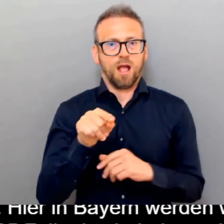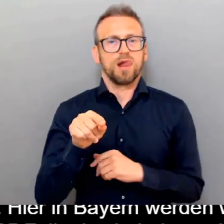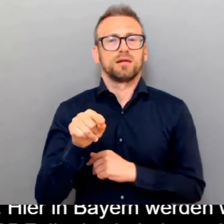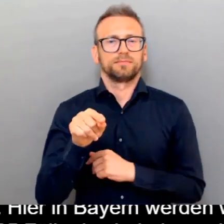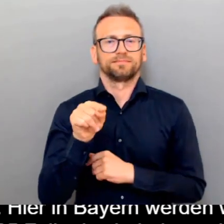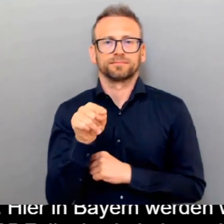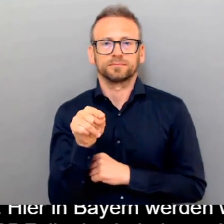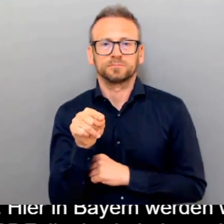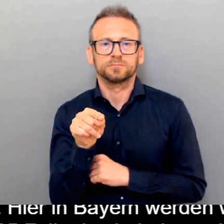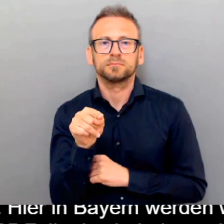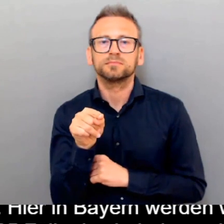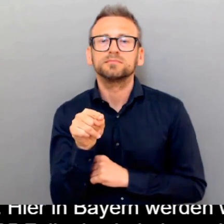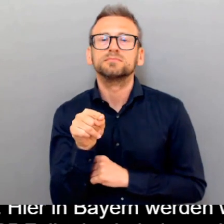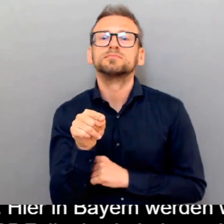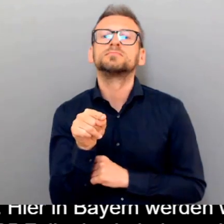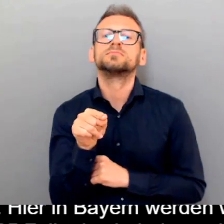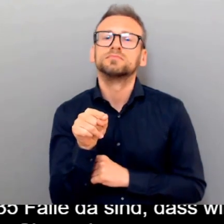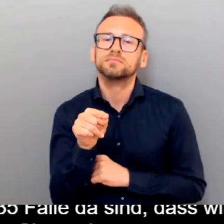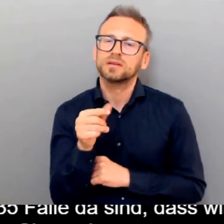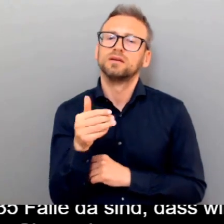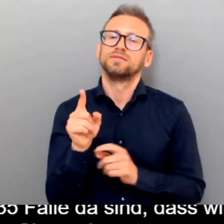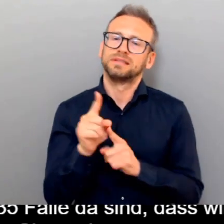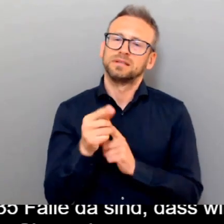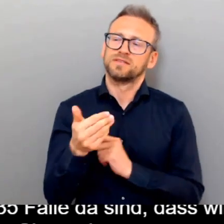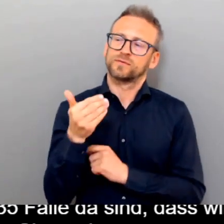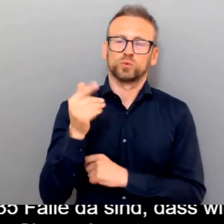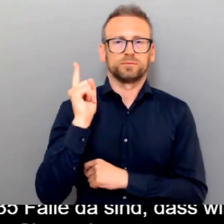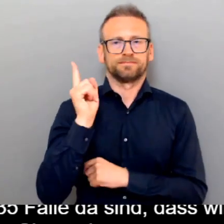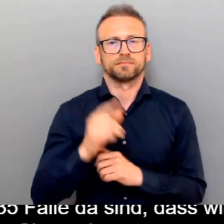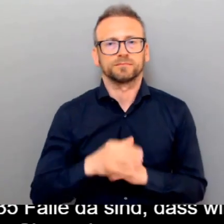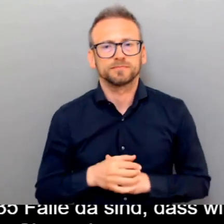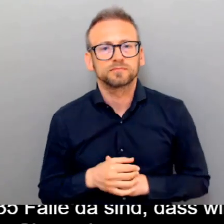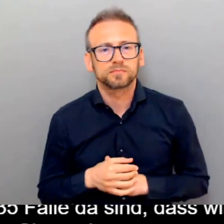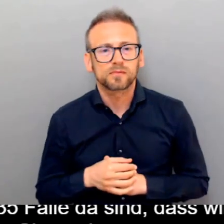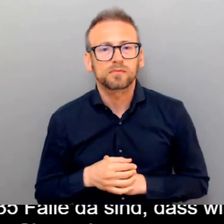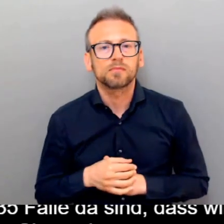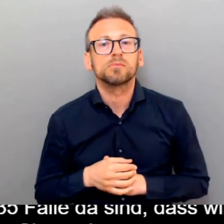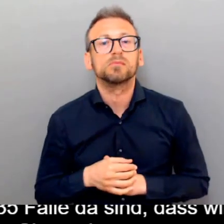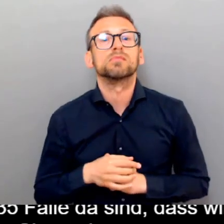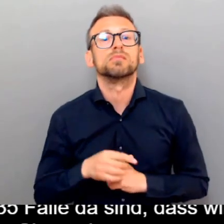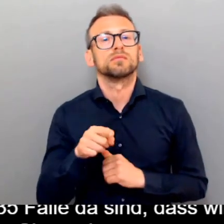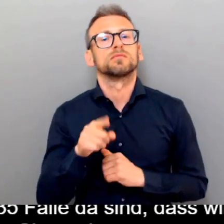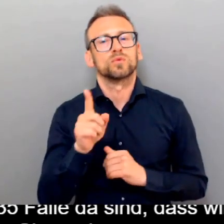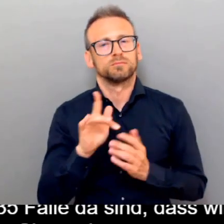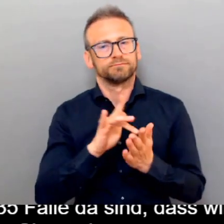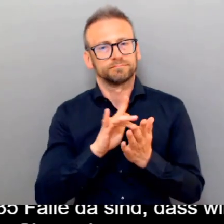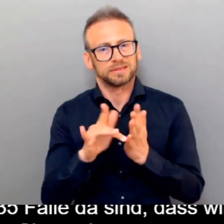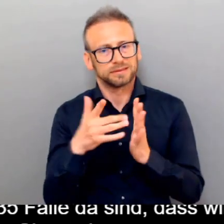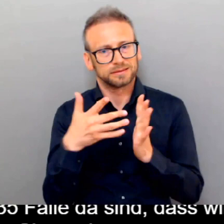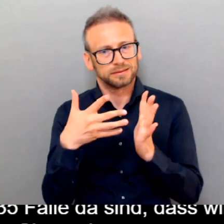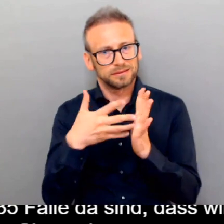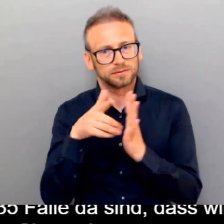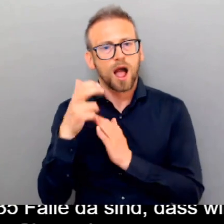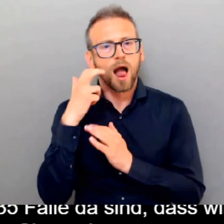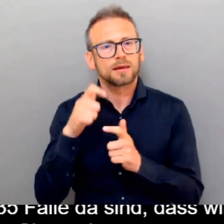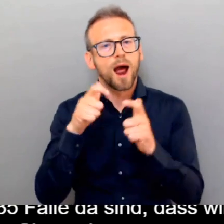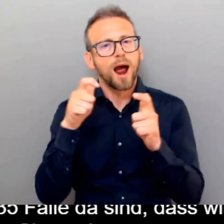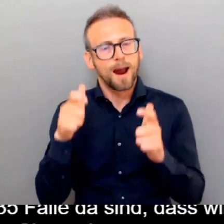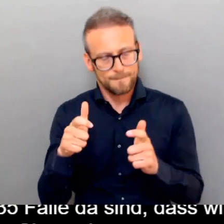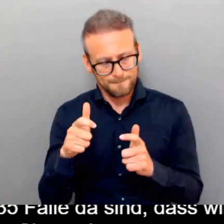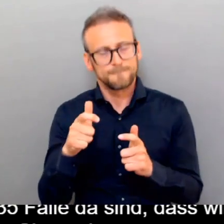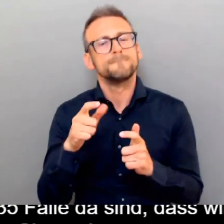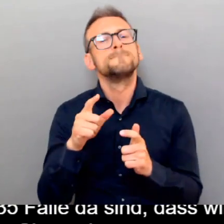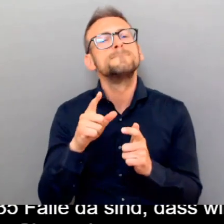wurde, dass an einem Tag sozusagen punktuell die Zahlen nach oben gegangen sind und dadurch dieser Wert sich dann